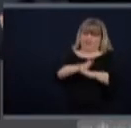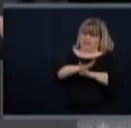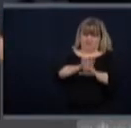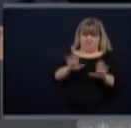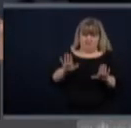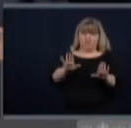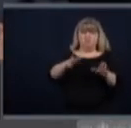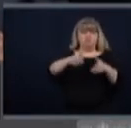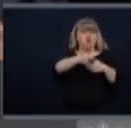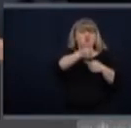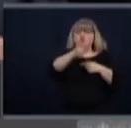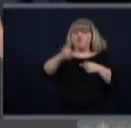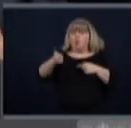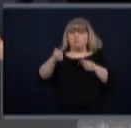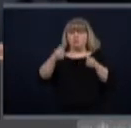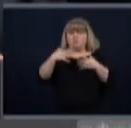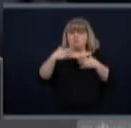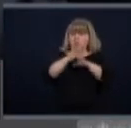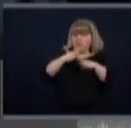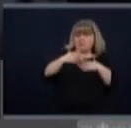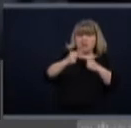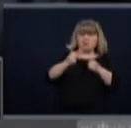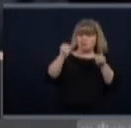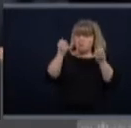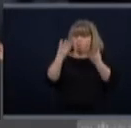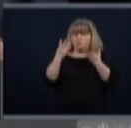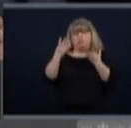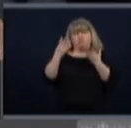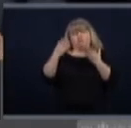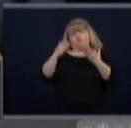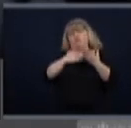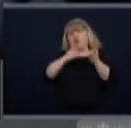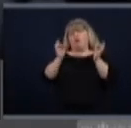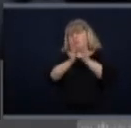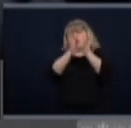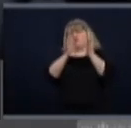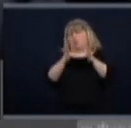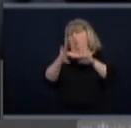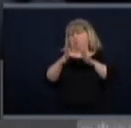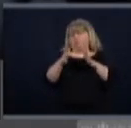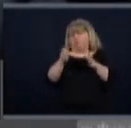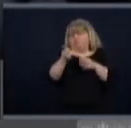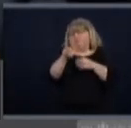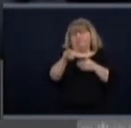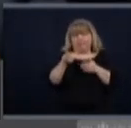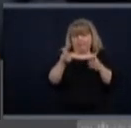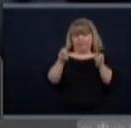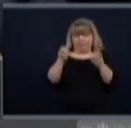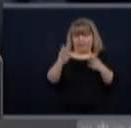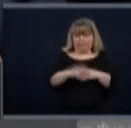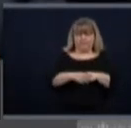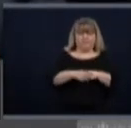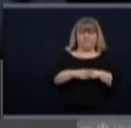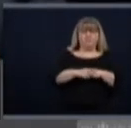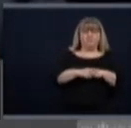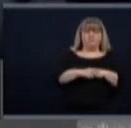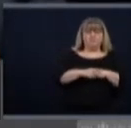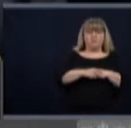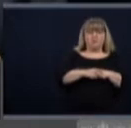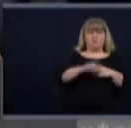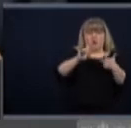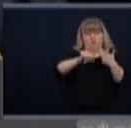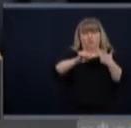autres, on considère que les risques sont minimes. La troisième raison pourquoi on fait le choix d'envoyer